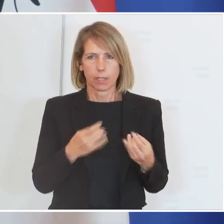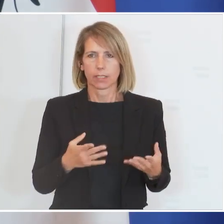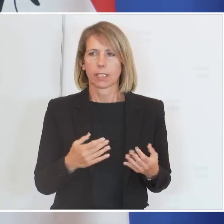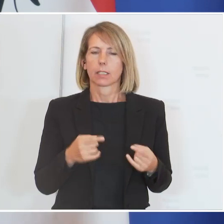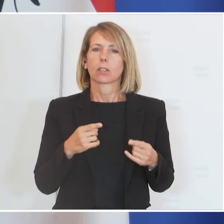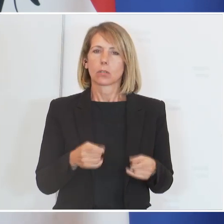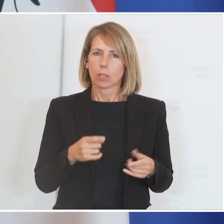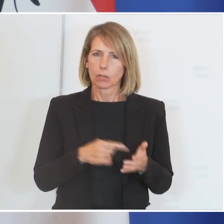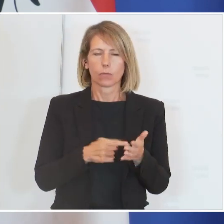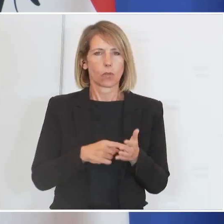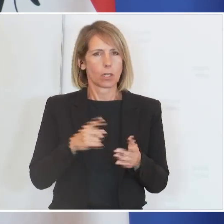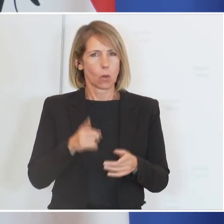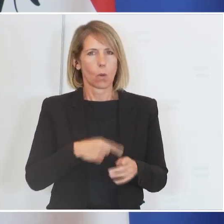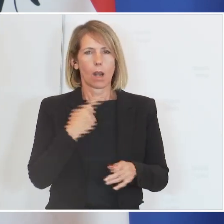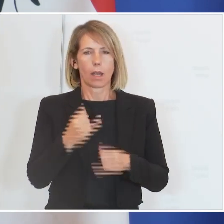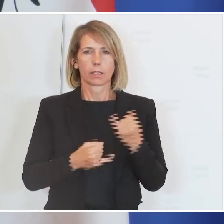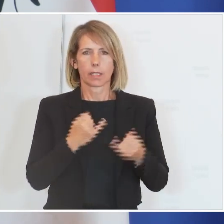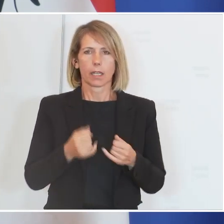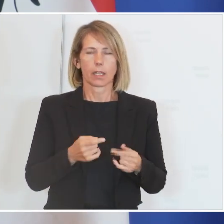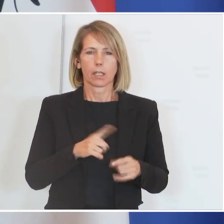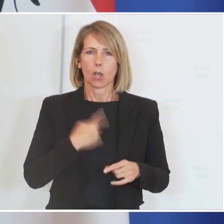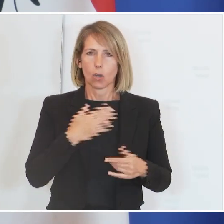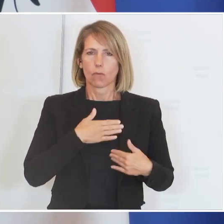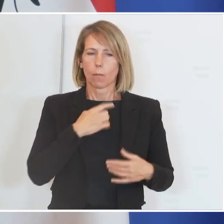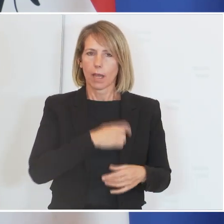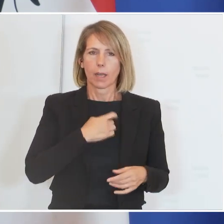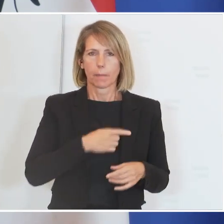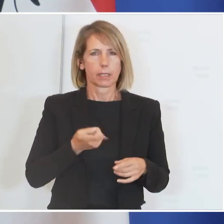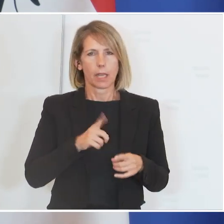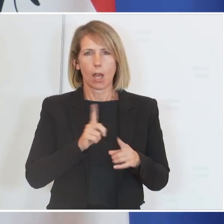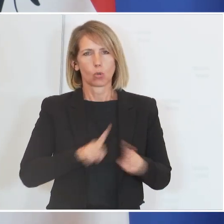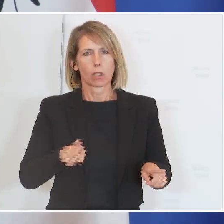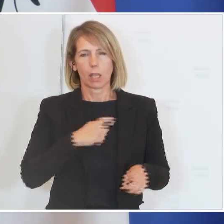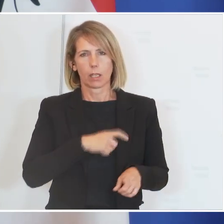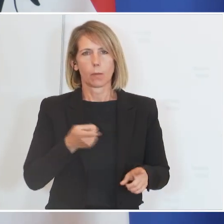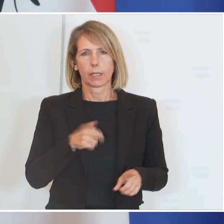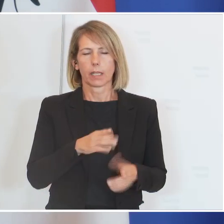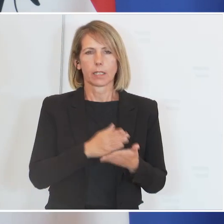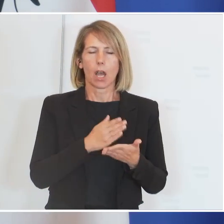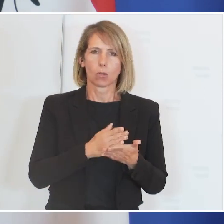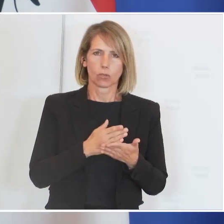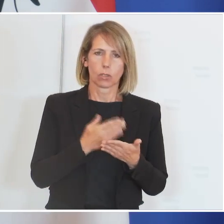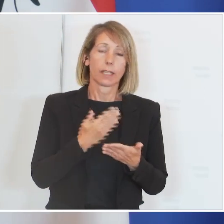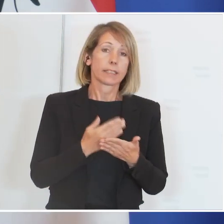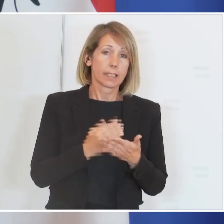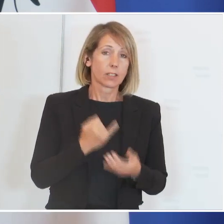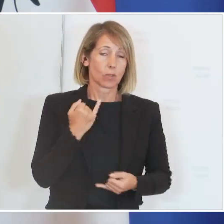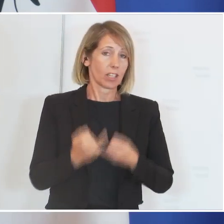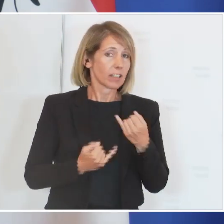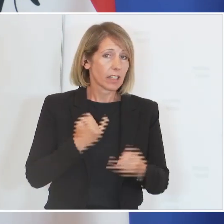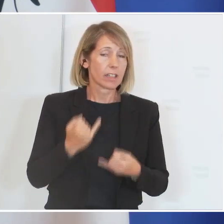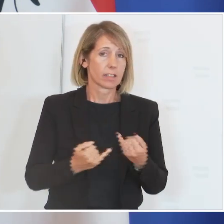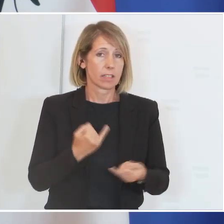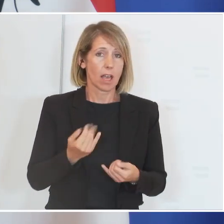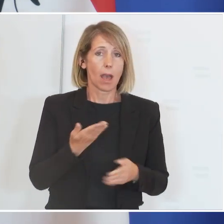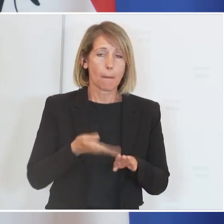Politik, selbstverständlich auch von meiner Partei. Und das setzen wir jetzt um. Damit gibt es Jahr für Jahr automatisch mehr Geld im